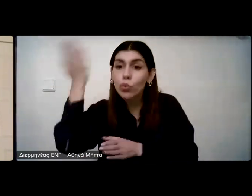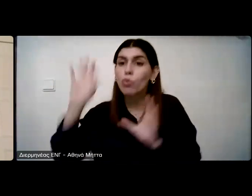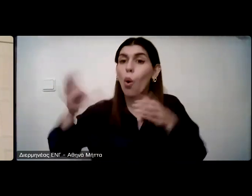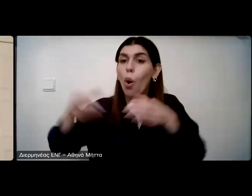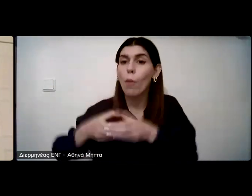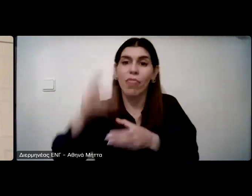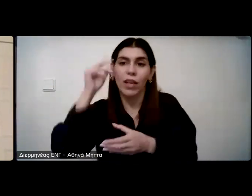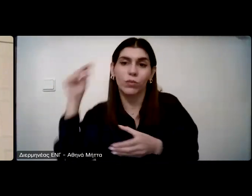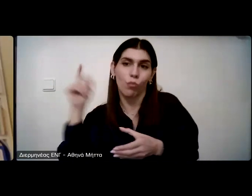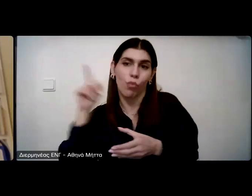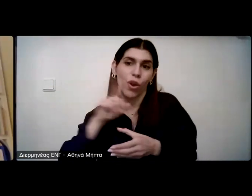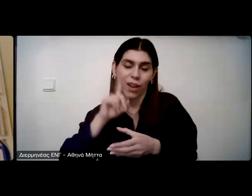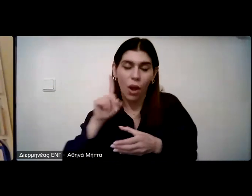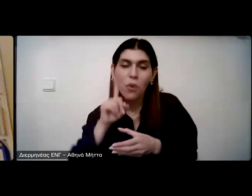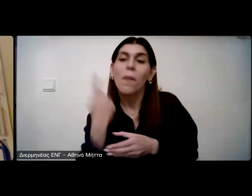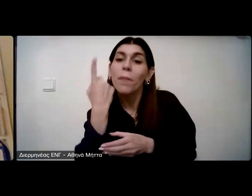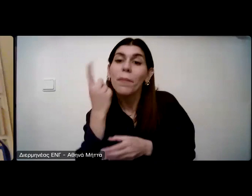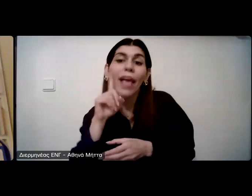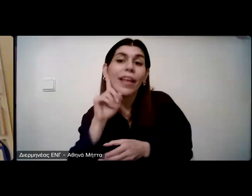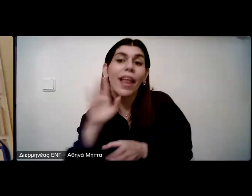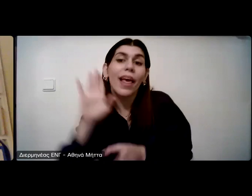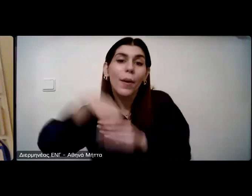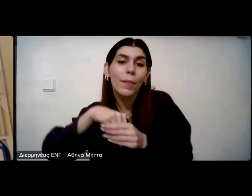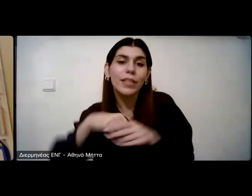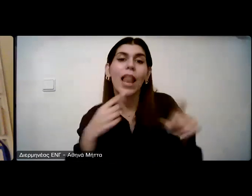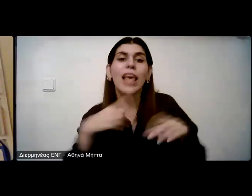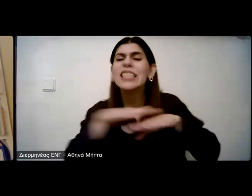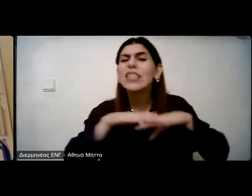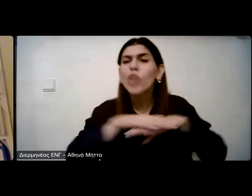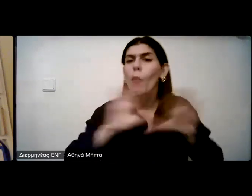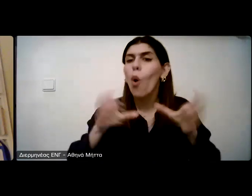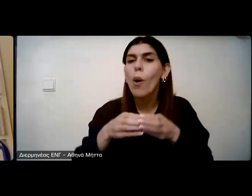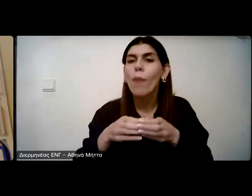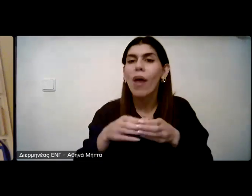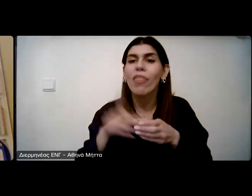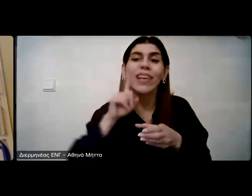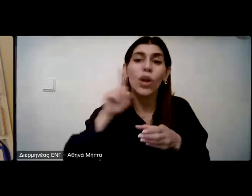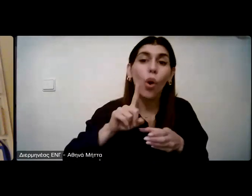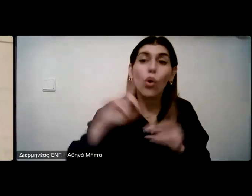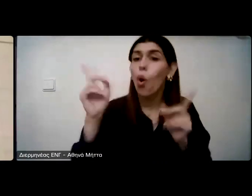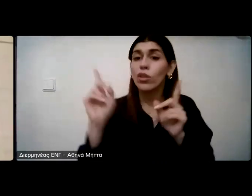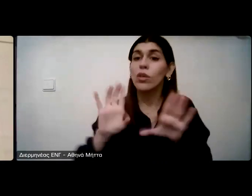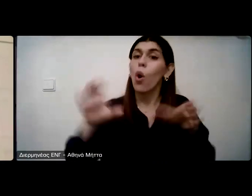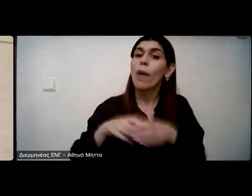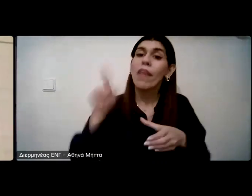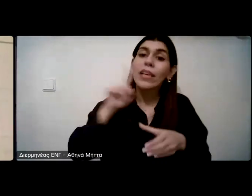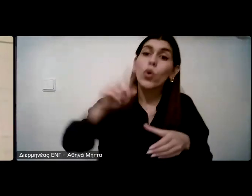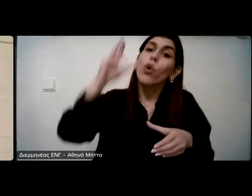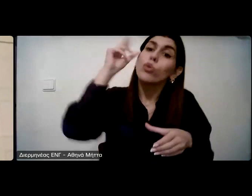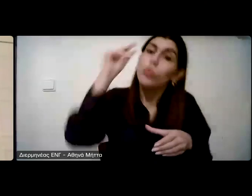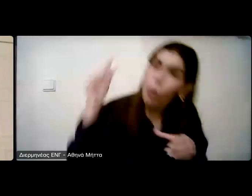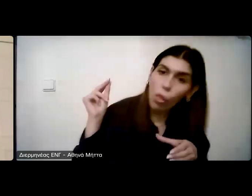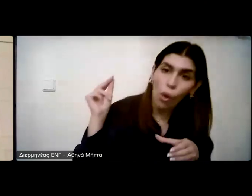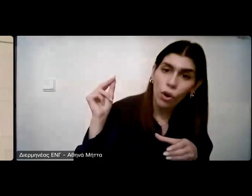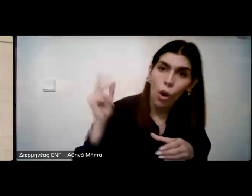η... Συγγνώμη, δεν ήταν ομάδα γυναικών, ήταν ομάδα σπουδών. Υπάρχει μεγάλη... Ναι, ομάδα ήταν η